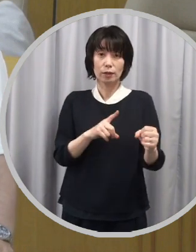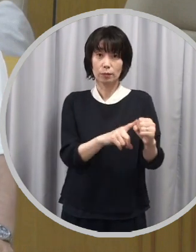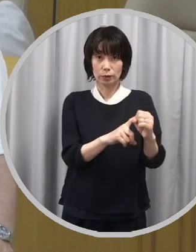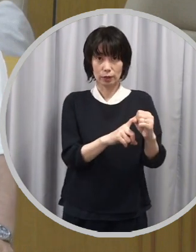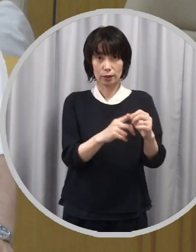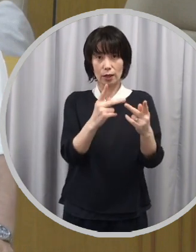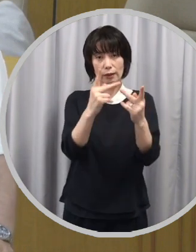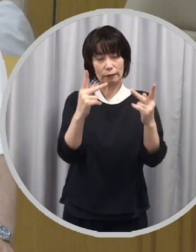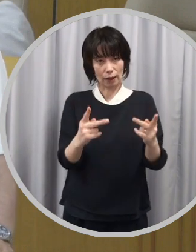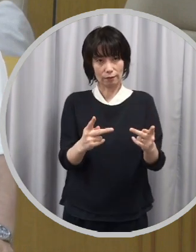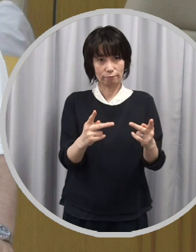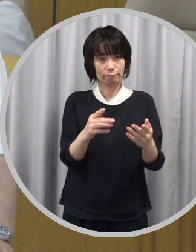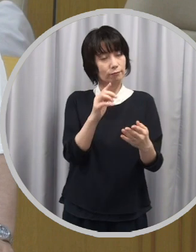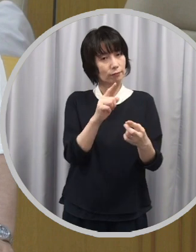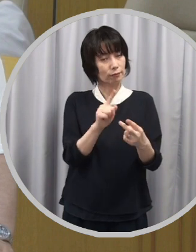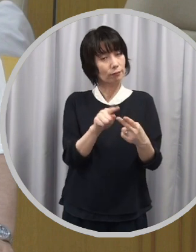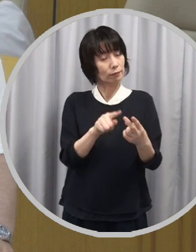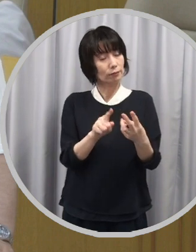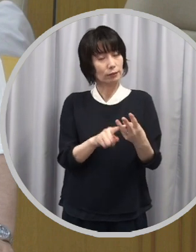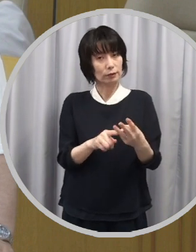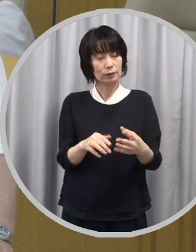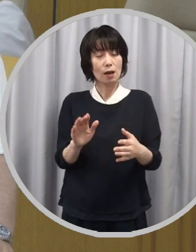課題があると伺いました。